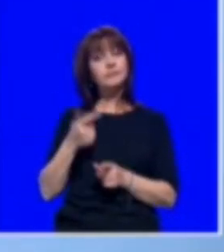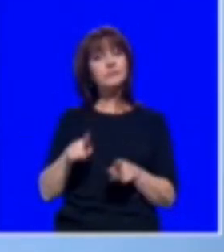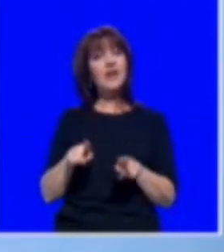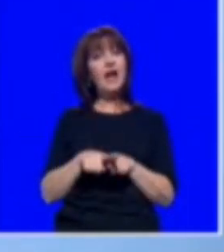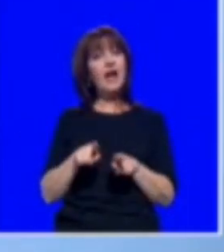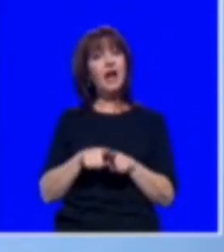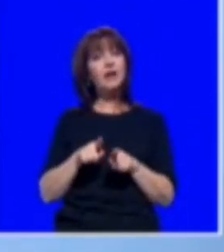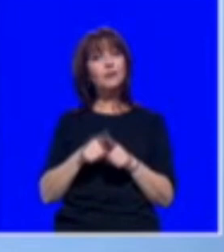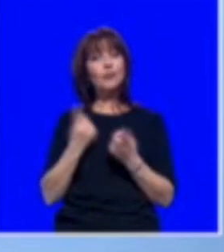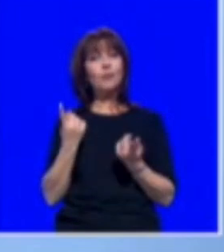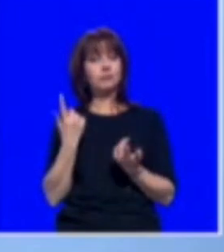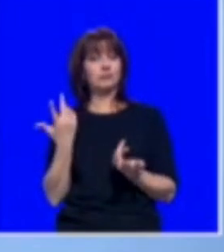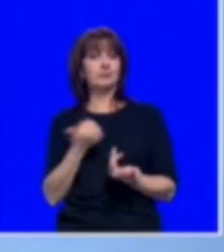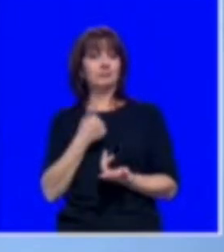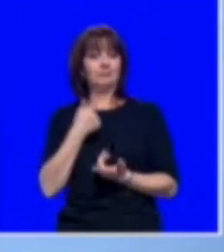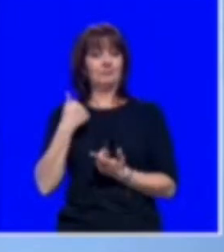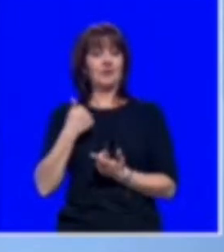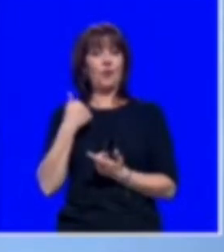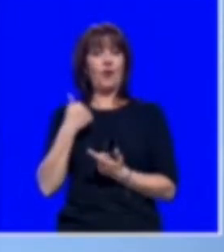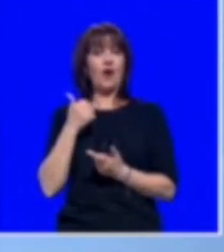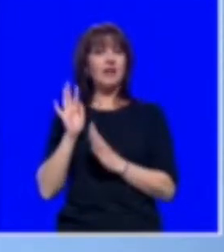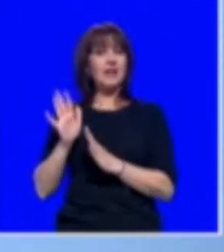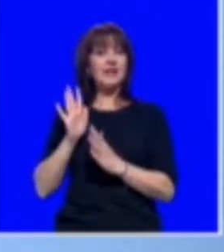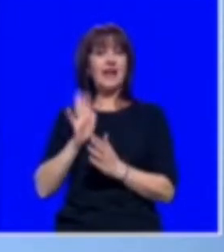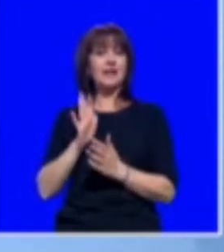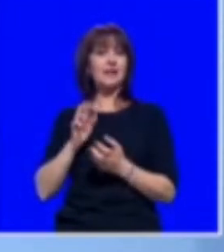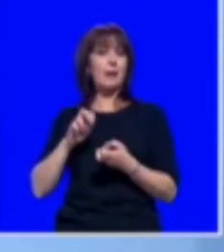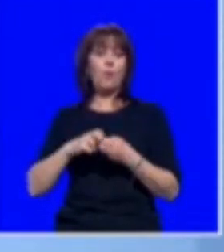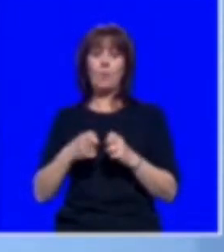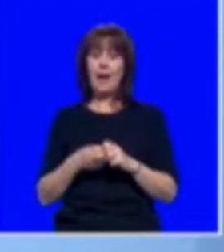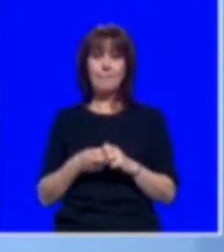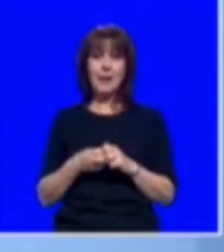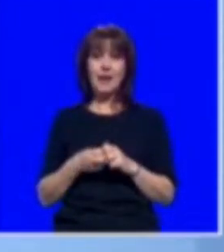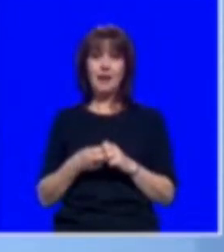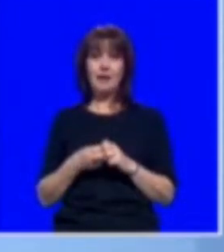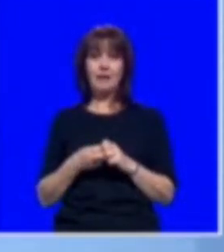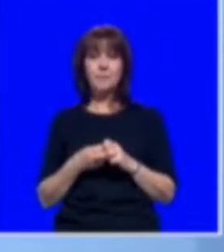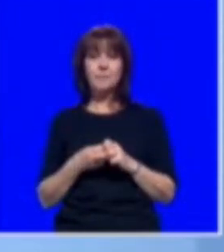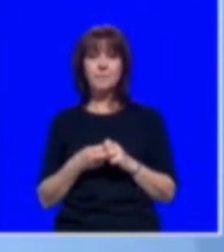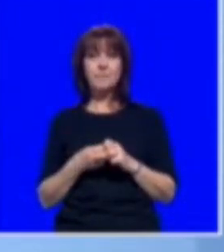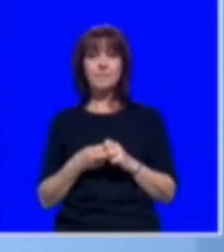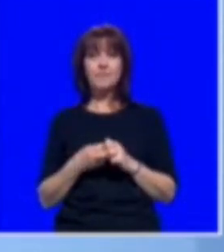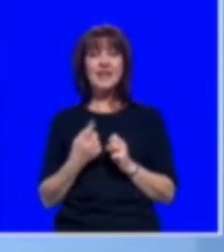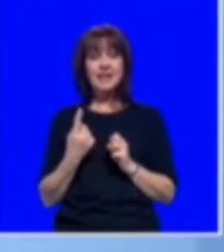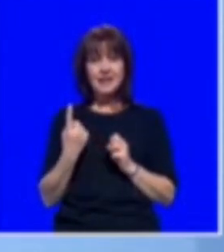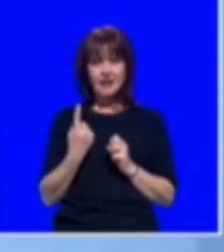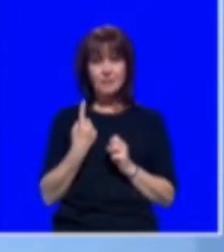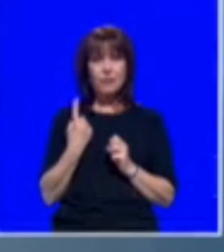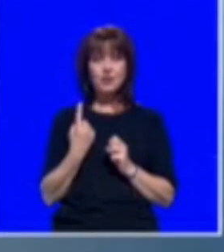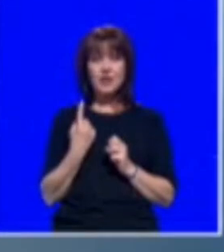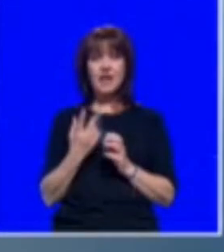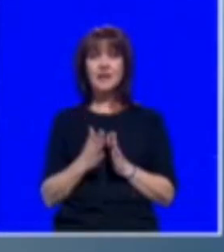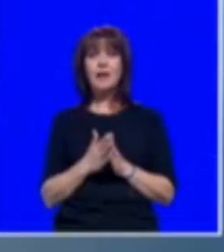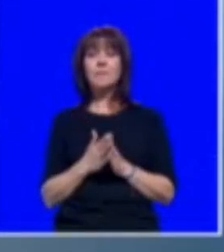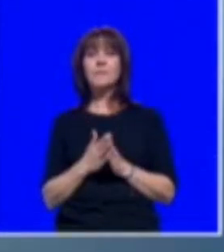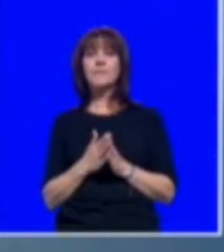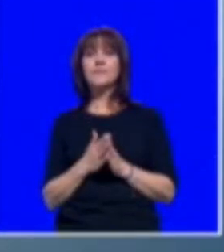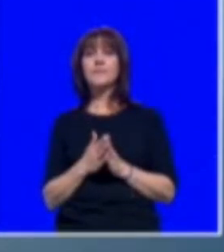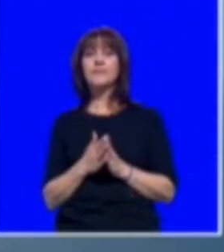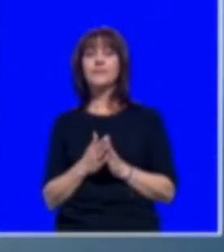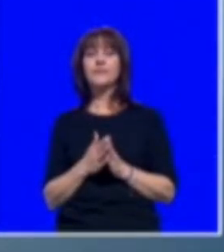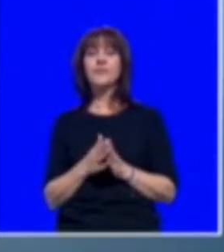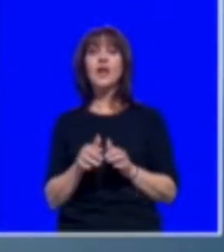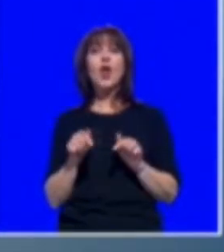като изразител на техните неволи, на техните проблеми. Добре. И само още едно нещо, за да може да ви върна отново